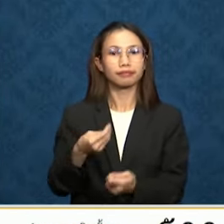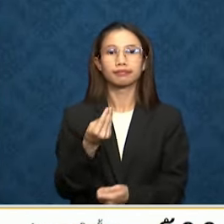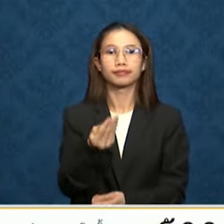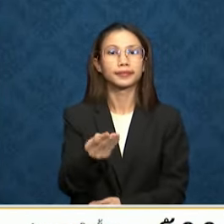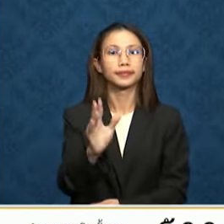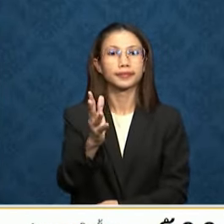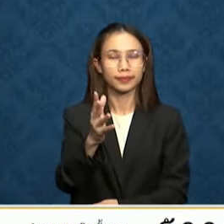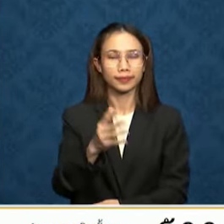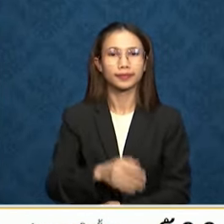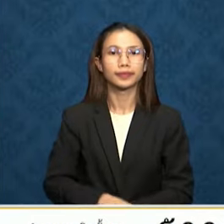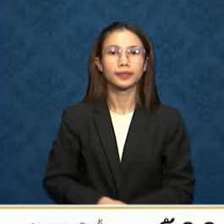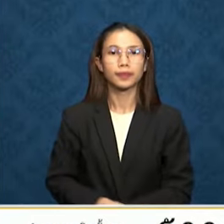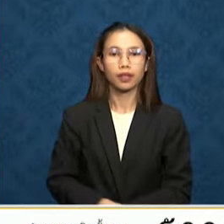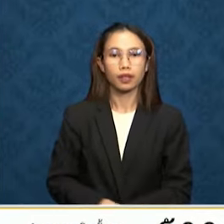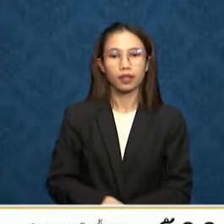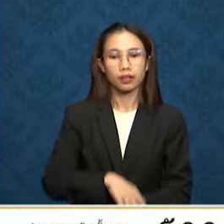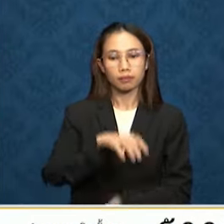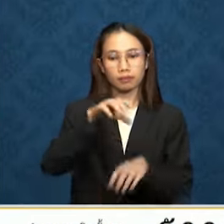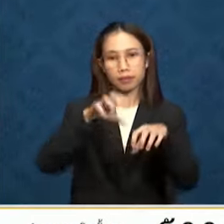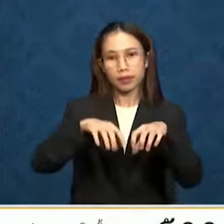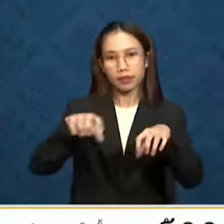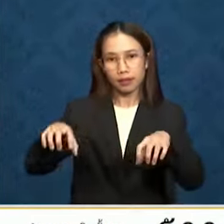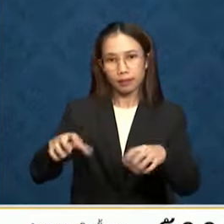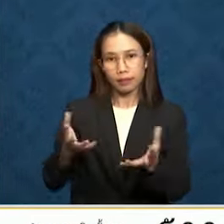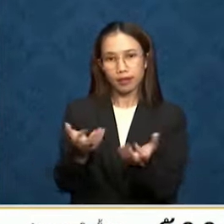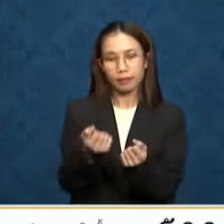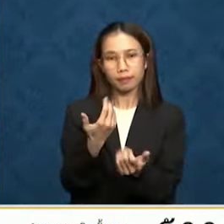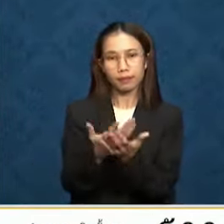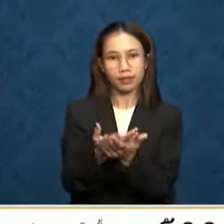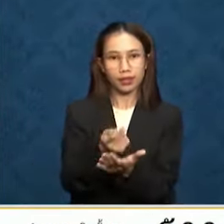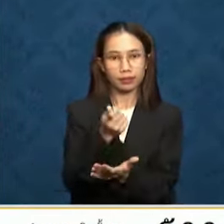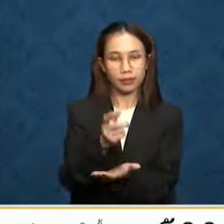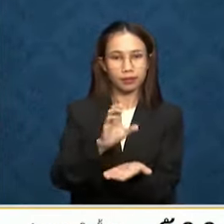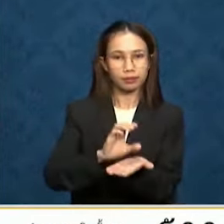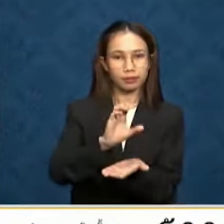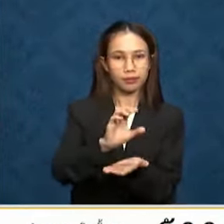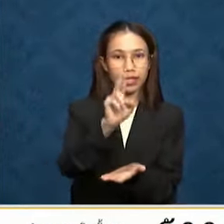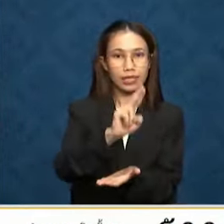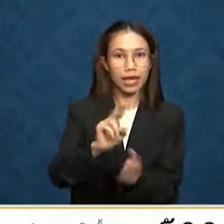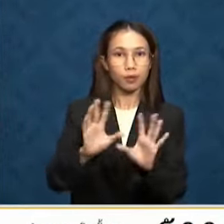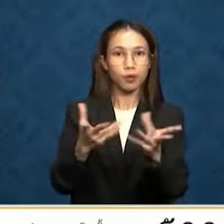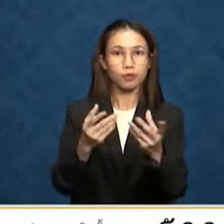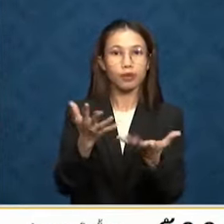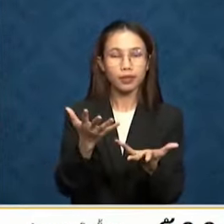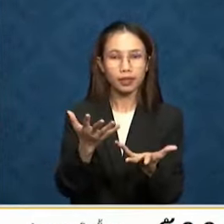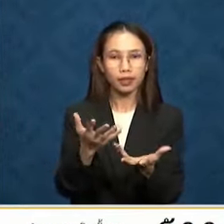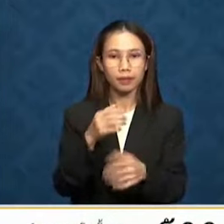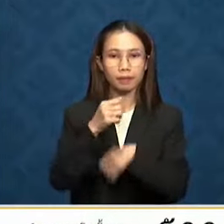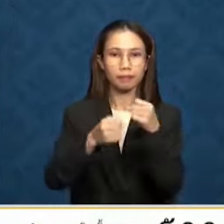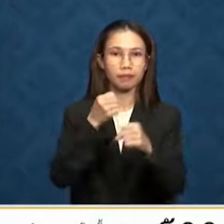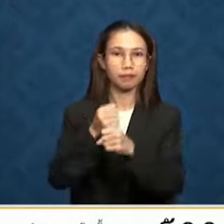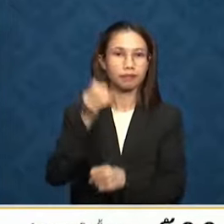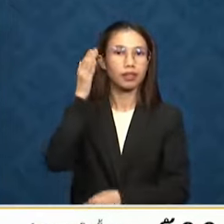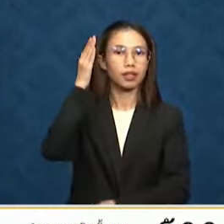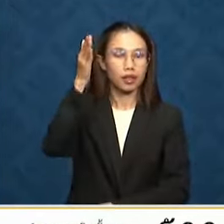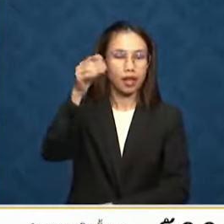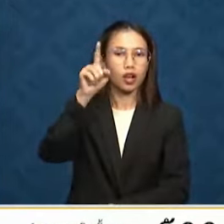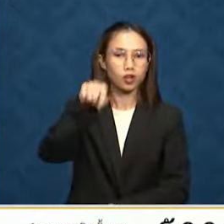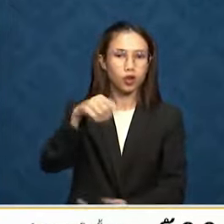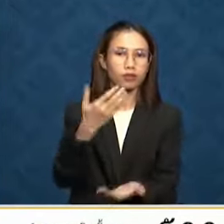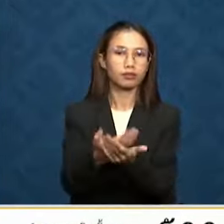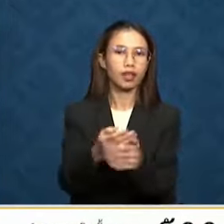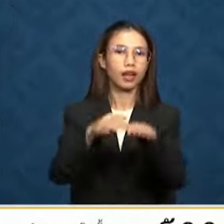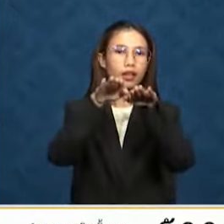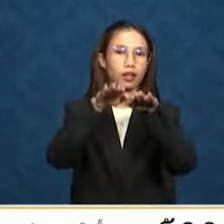ที่หน่วยงานต่างๆเนี่ยนะคะได้รับงบประมาณไปค่ะแล้วใช้ไม่หมดในปีหน้าเนี่ยก็จะต้องโดนปรับลด